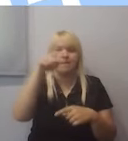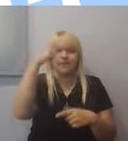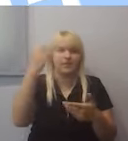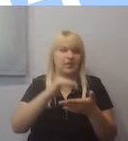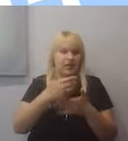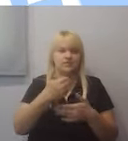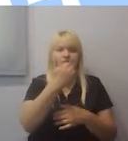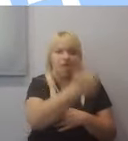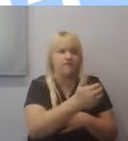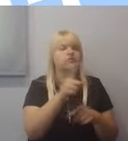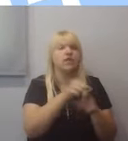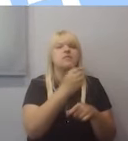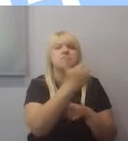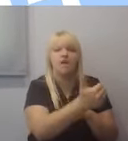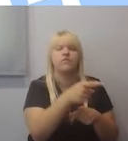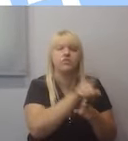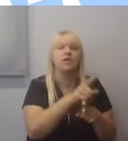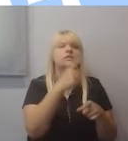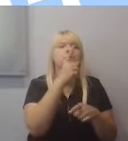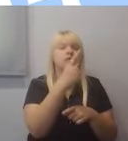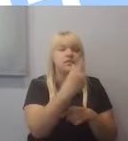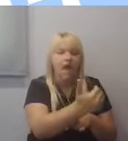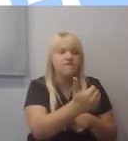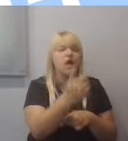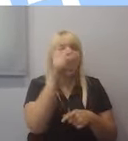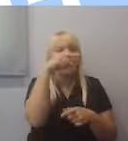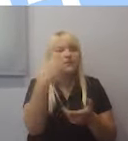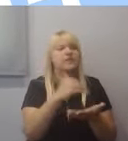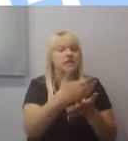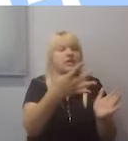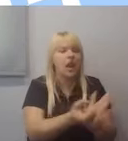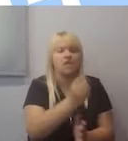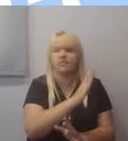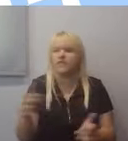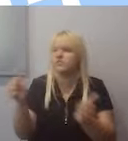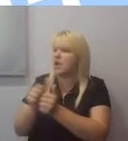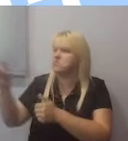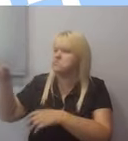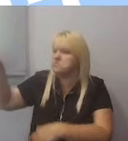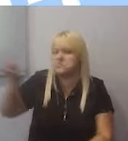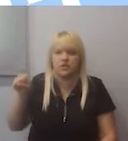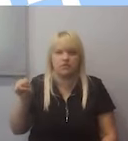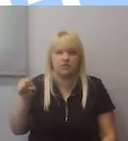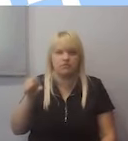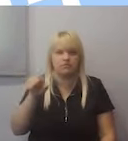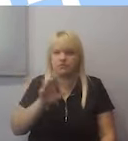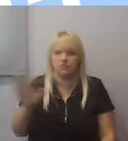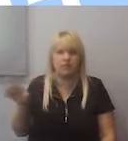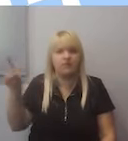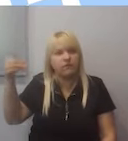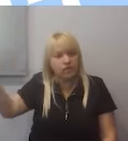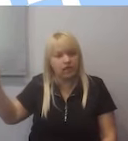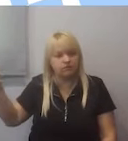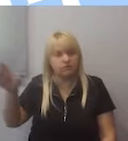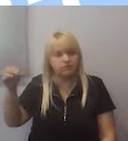tavu aptieciņu tevi glābs nevis tu aiziesi pie kaimiņam pie viņa aizņemsies nē kaimiņam ir viņam domātāk kur ir